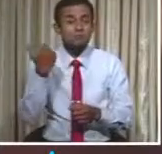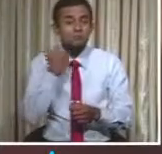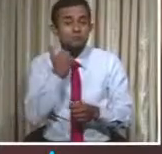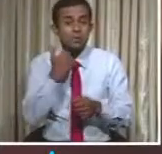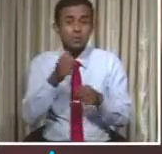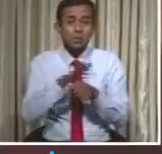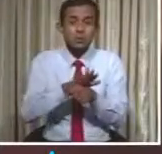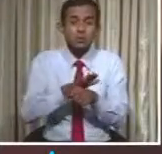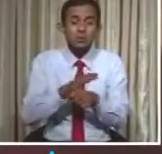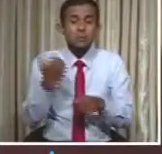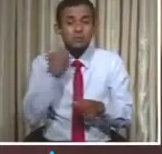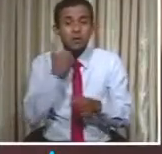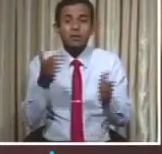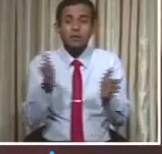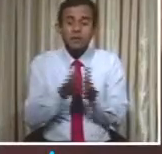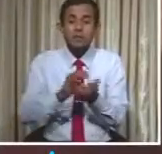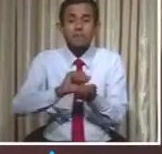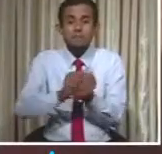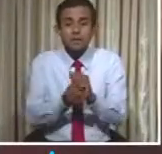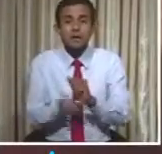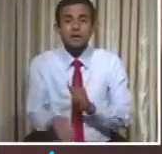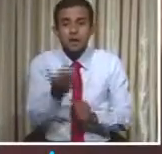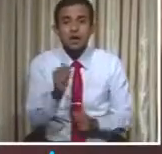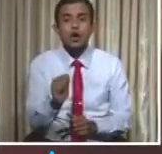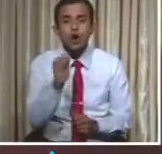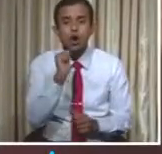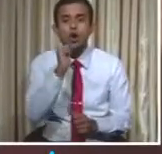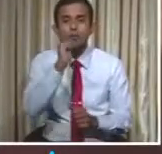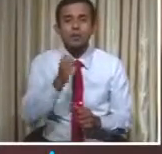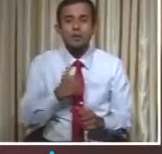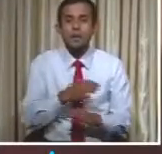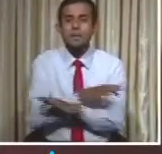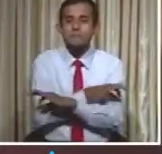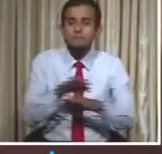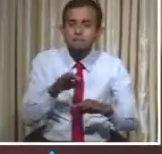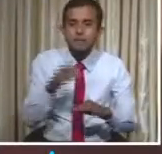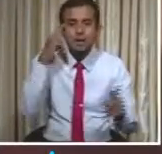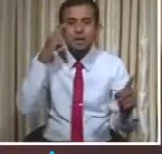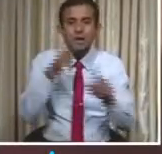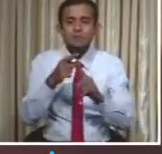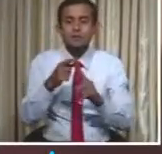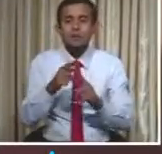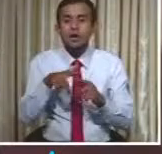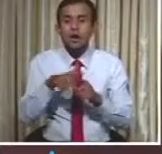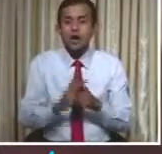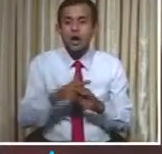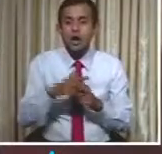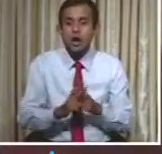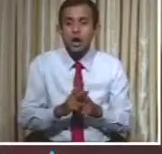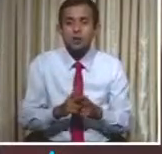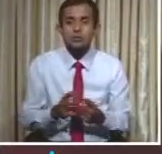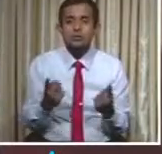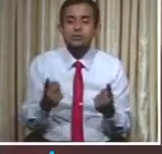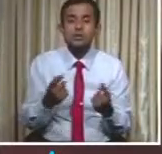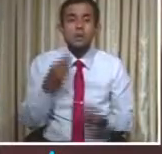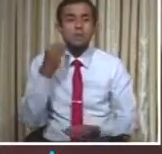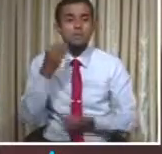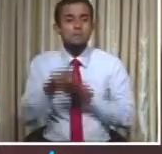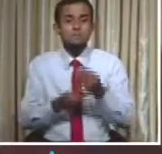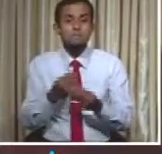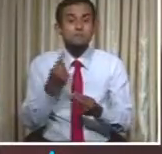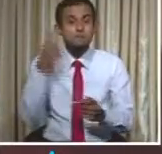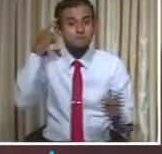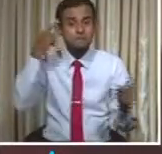එක්ක අපි කොහොමද වෙනස් වෙලා යන්නේ කියන එක. අපේ ක්‍රමෝපායන් පිළිබඳව කාර්මීකරණයට අදාළ සහ වාණිජ ශේෂ්‍යයට